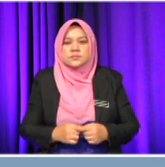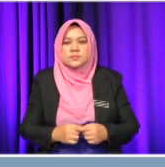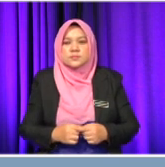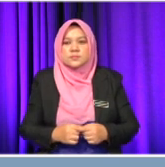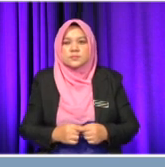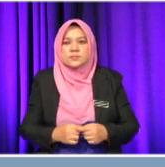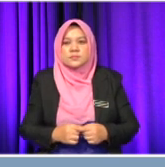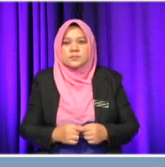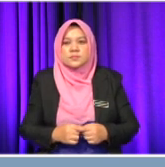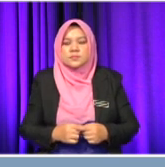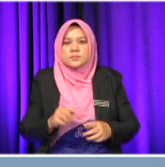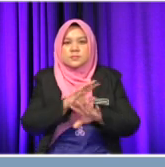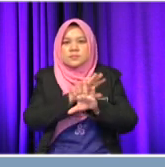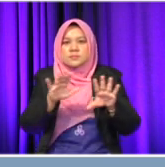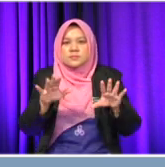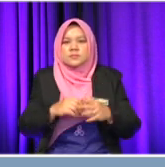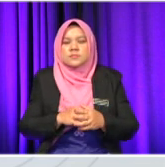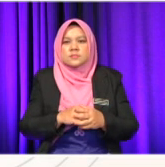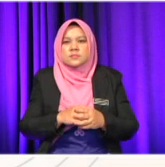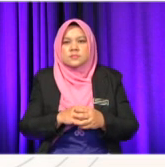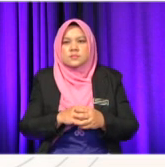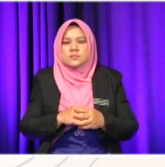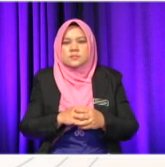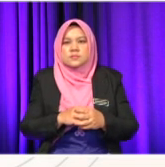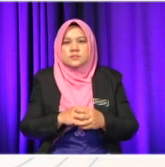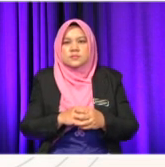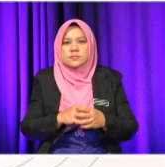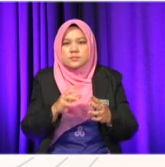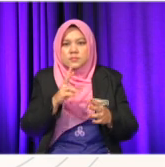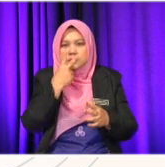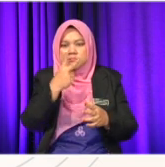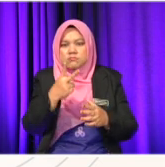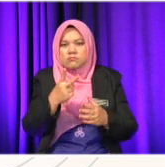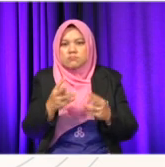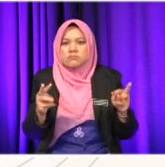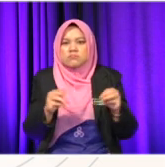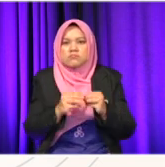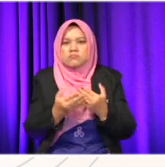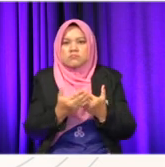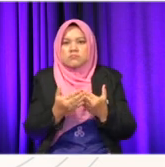jangan kamu jangan ah pelajaran ini kita nampak simpel betul